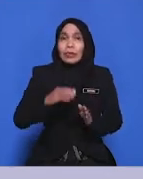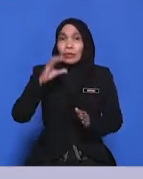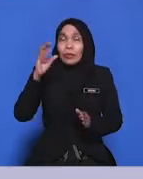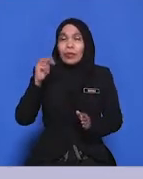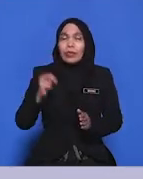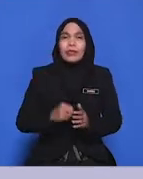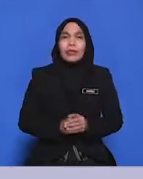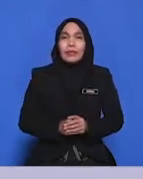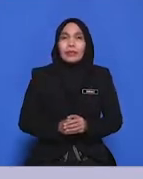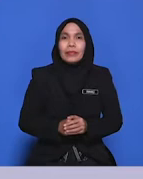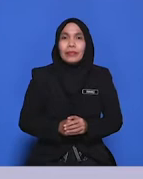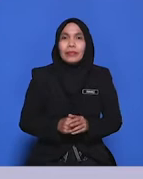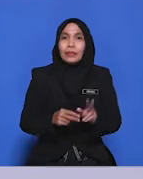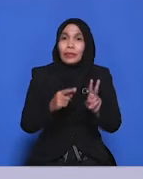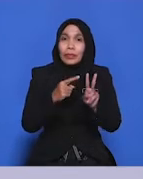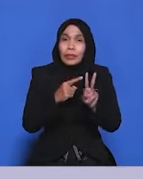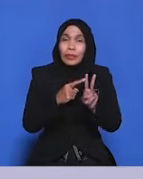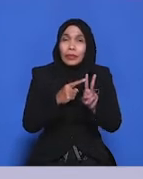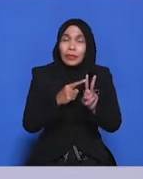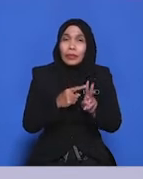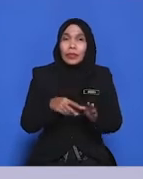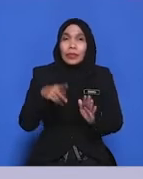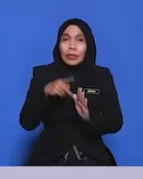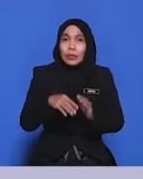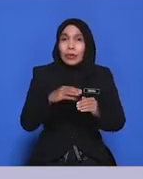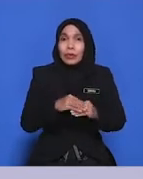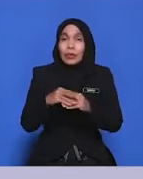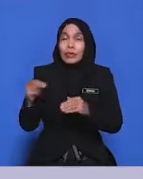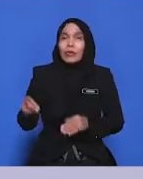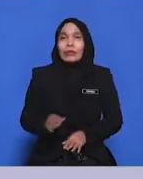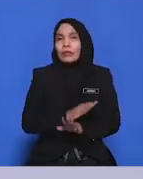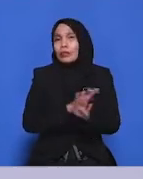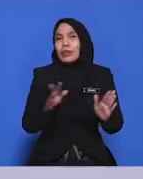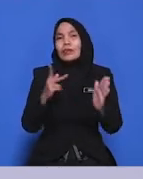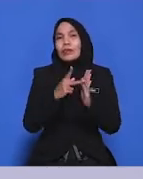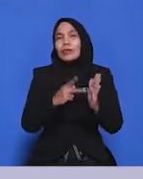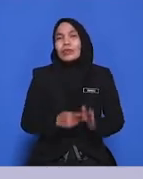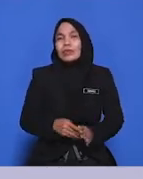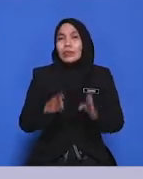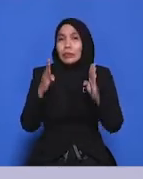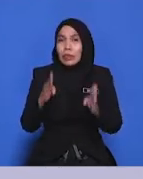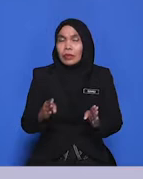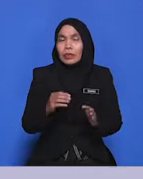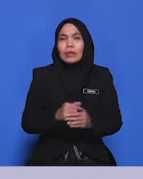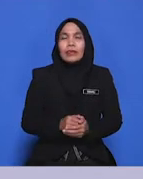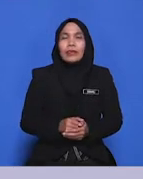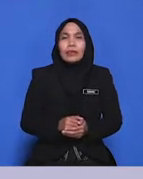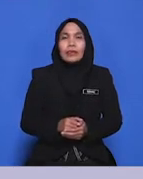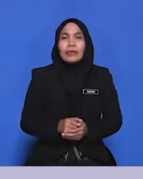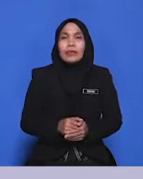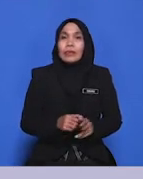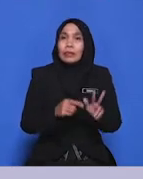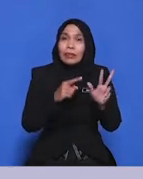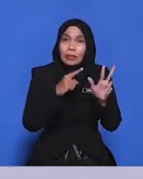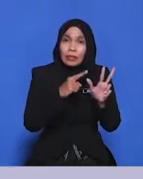Ar-Rashidin. Beliau membina perpaduan tanpa mengira bangsa dan budaya melalui gagasannya.